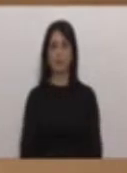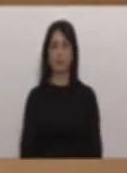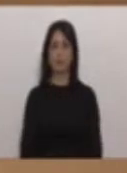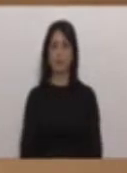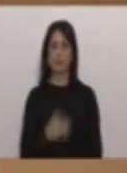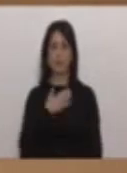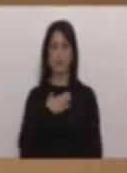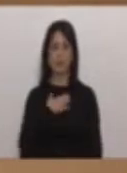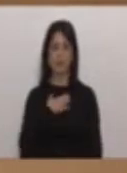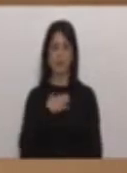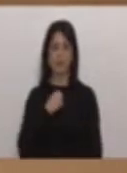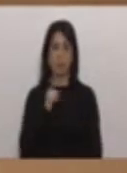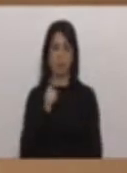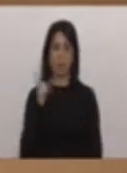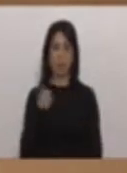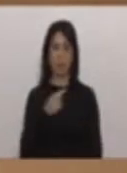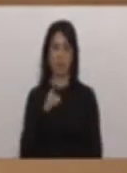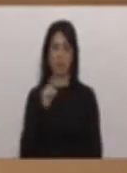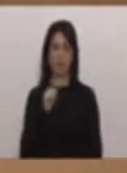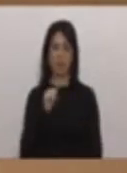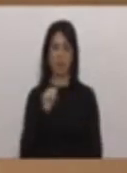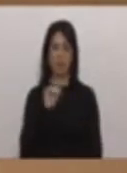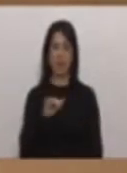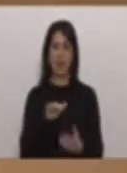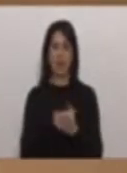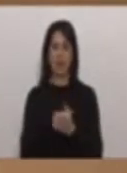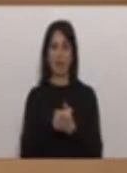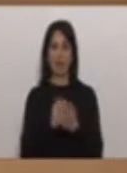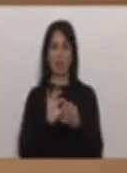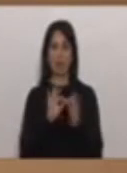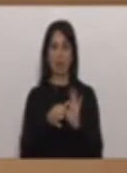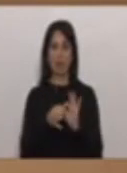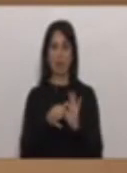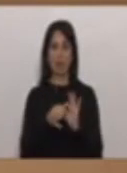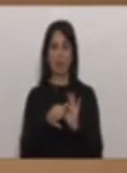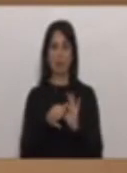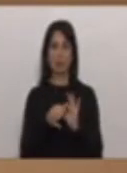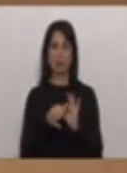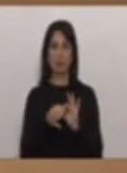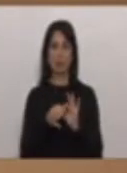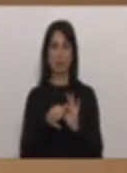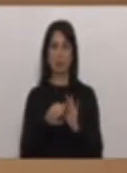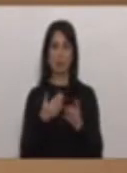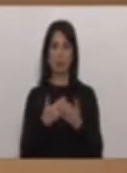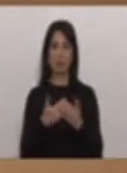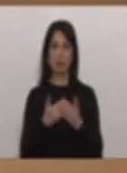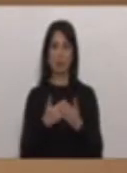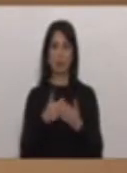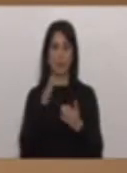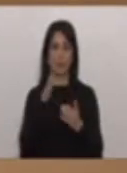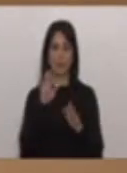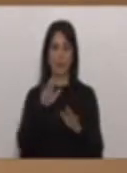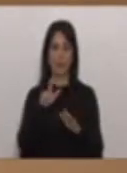ჩვენს მეგობრებთან და ევროკავშირის კონკრეტული ასე ვთქვათ ტრიბუნიდანაც არ